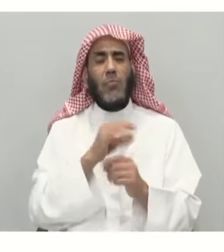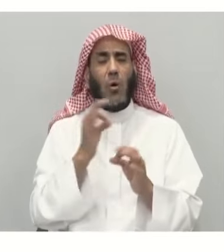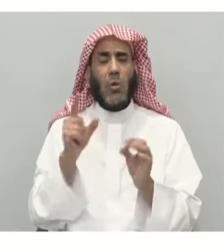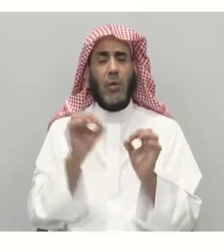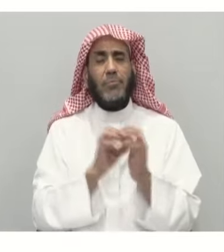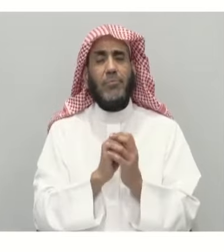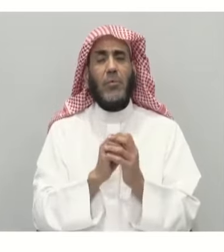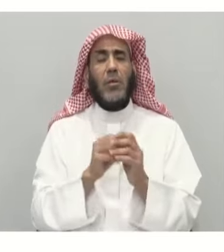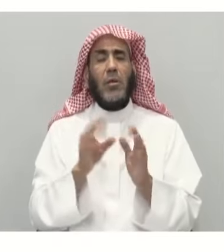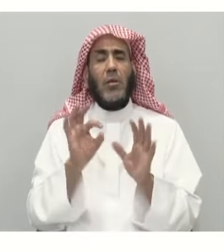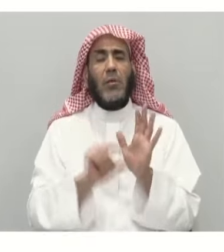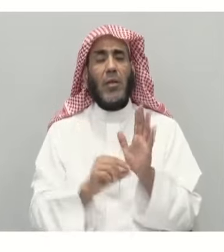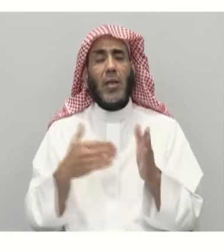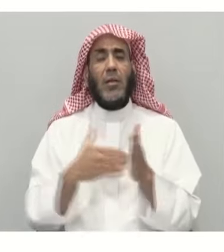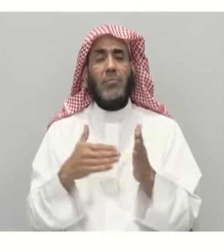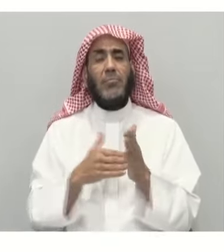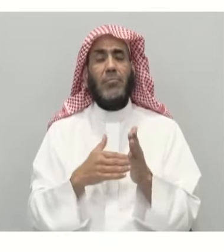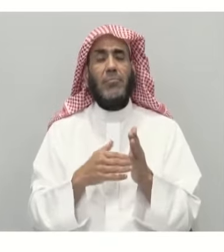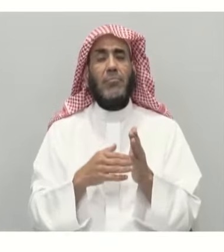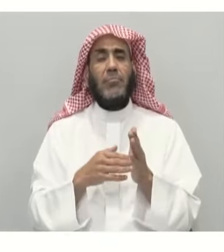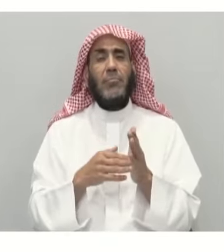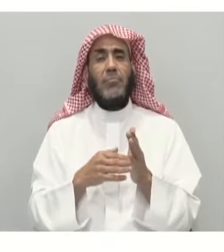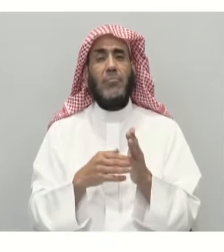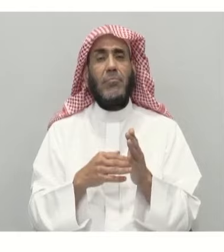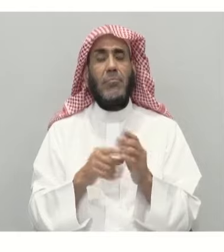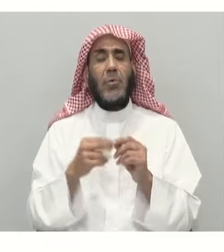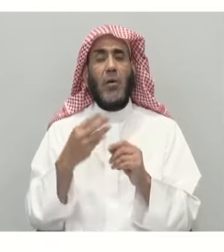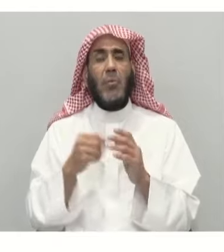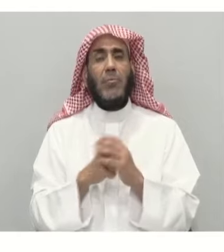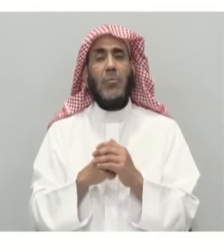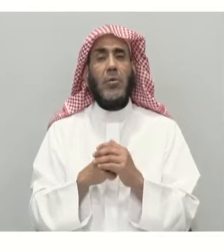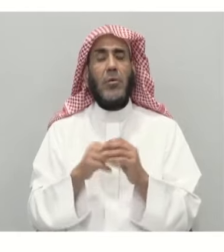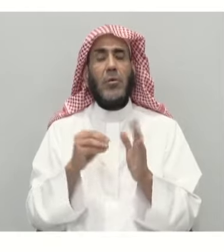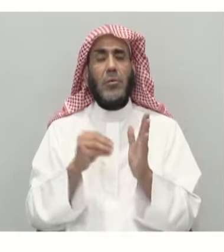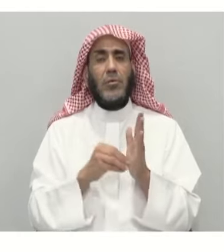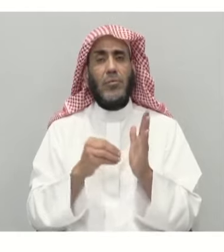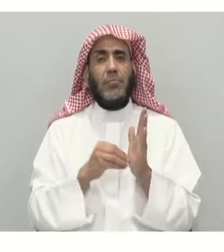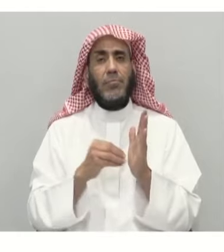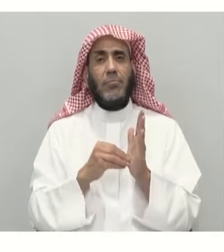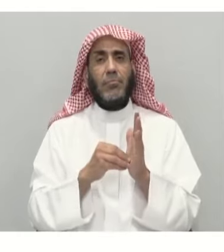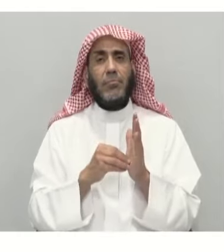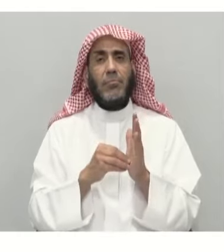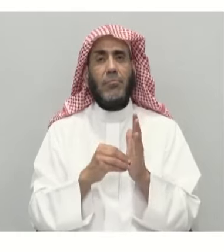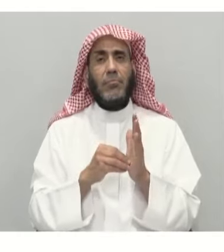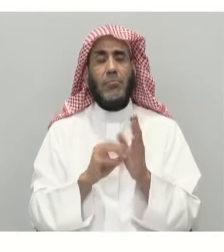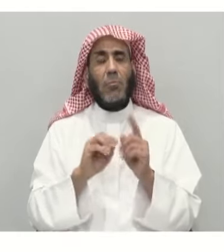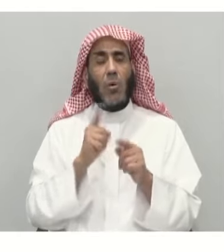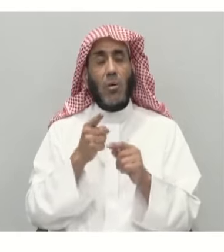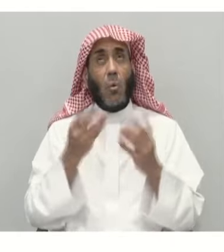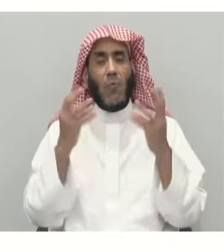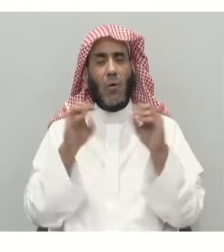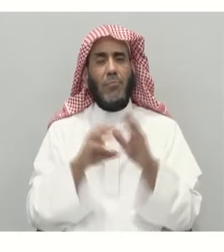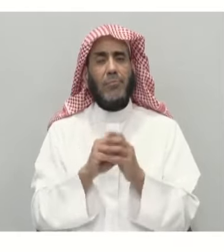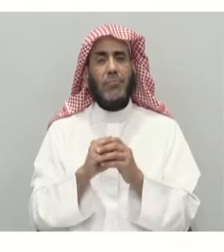الله تعالى في الفقرتين الاخيرتين والفقره ايضا الرابعه ستكون ستقوم انت وفقك